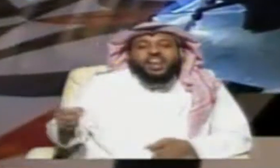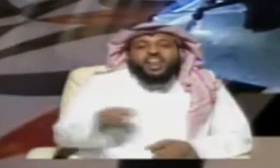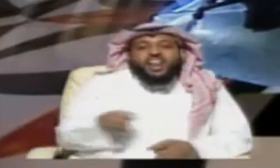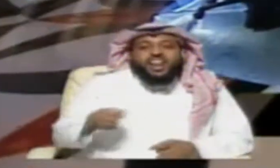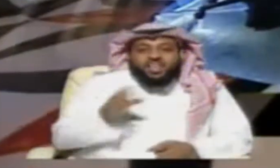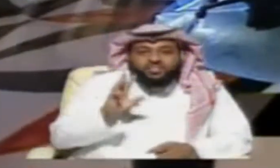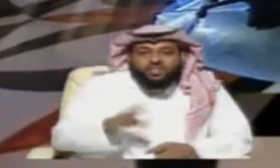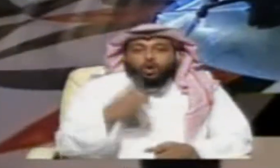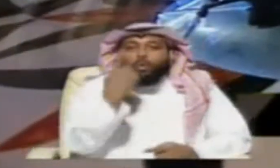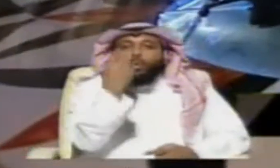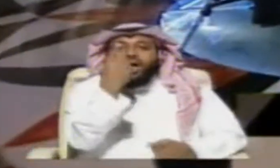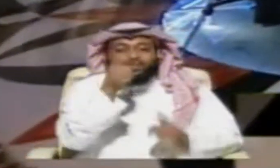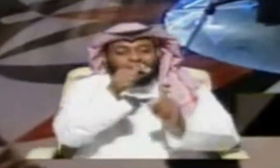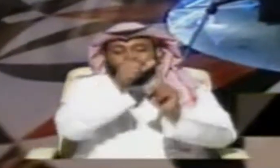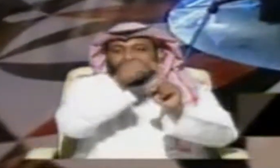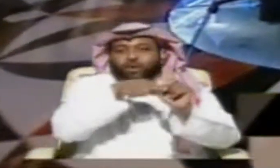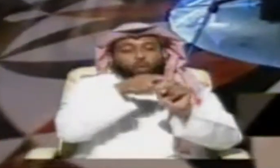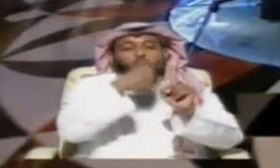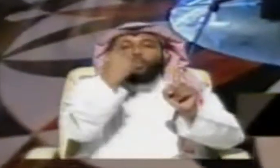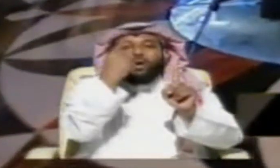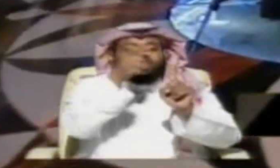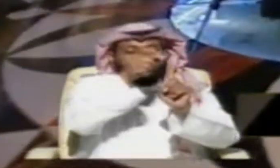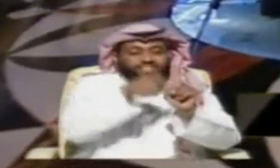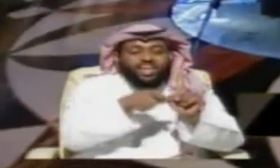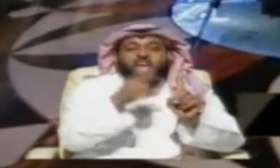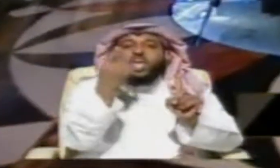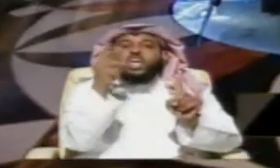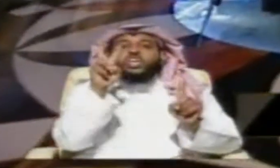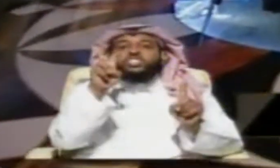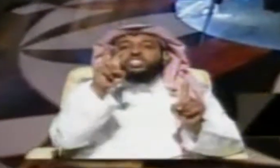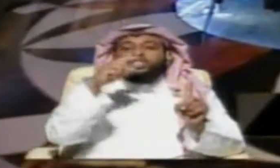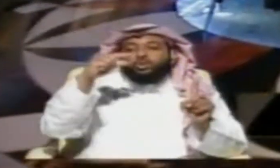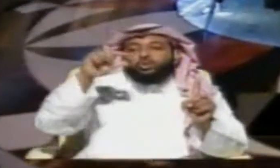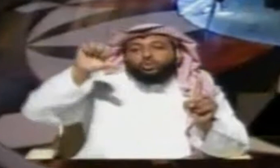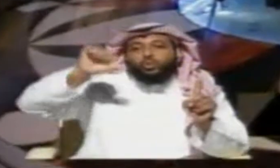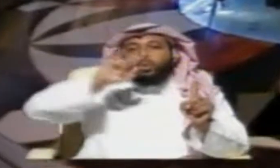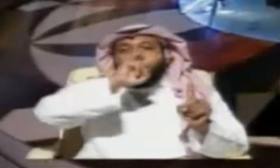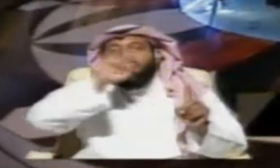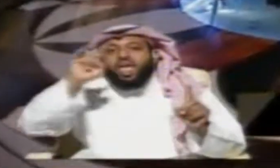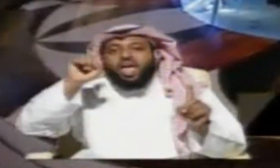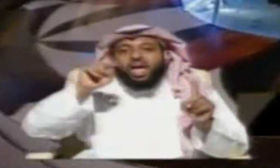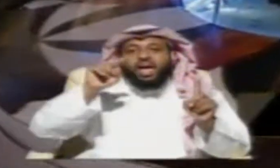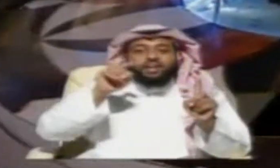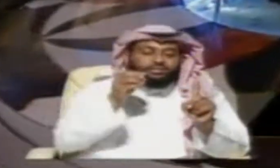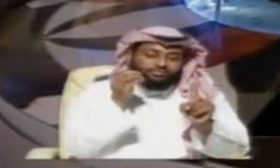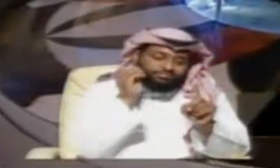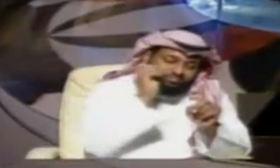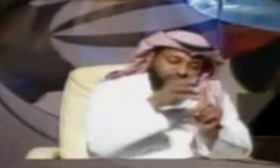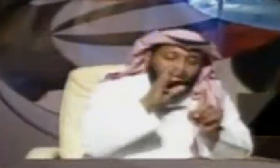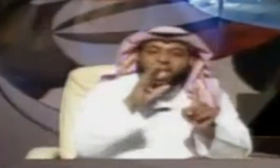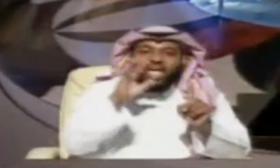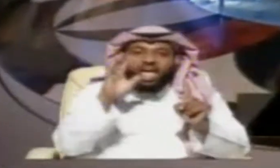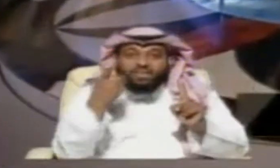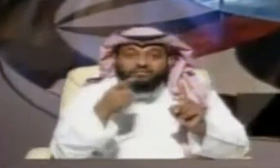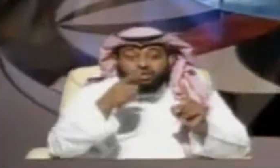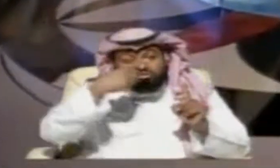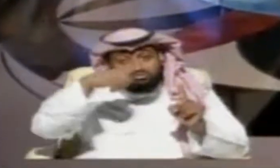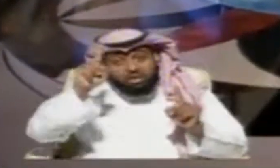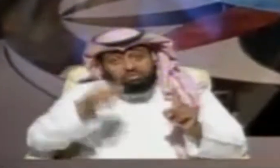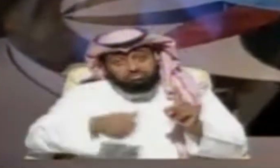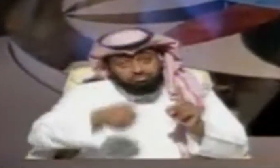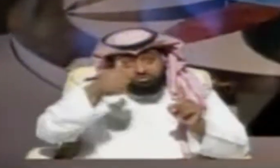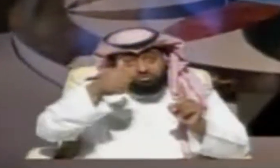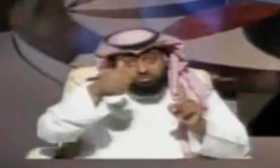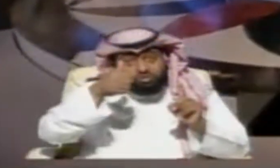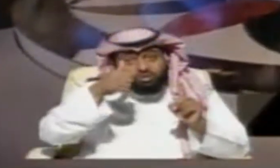ونعطيه الفقراء، أم فقط كيلوان ونصف من الرز والبقية المال نتبرع